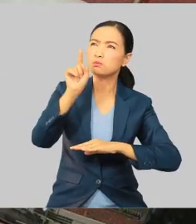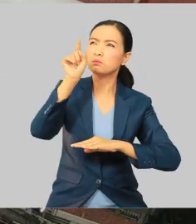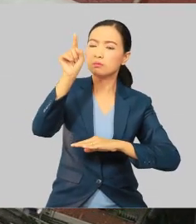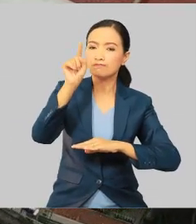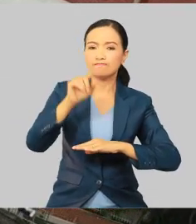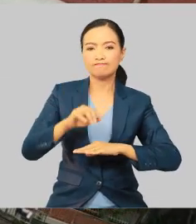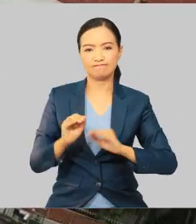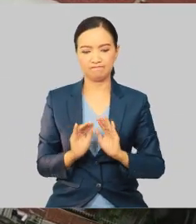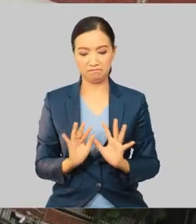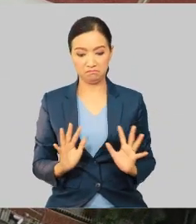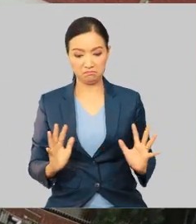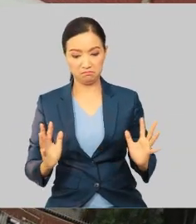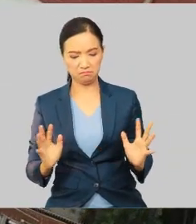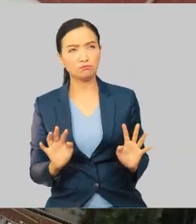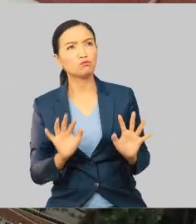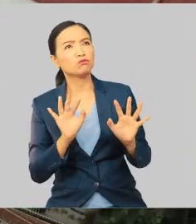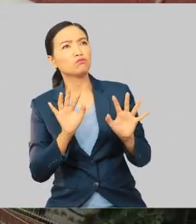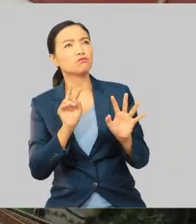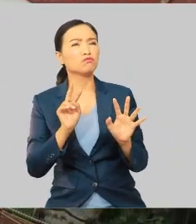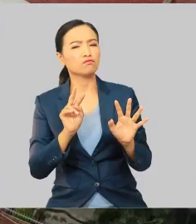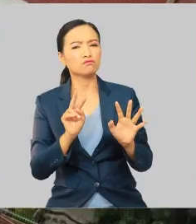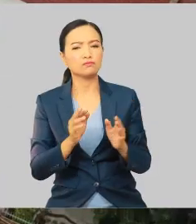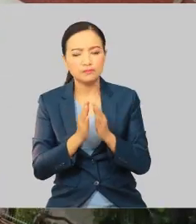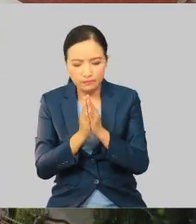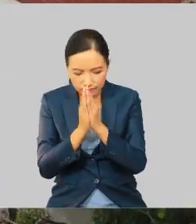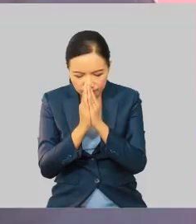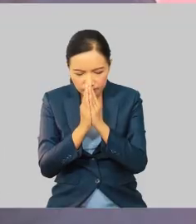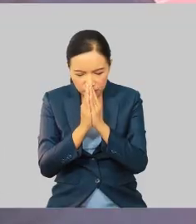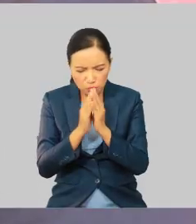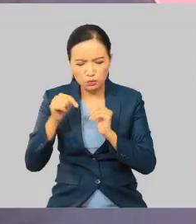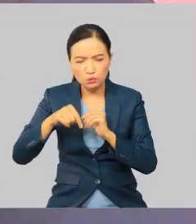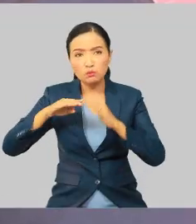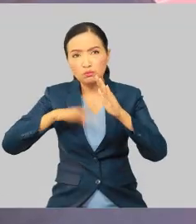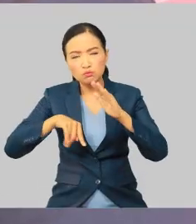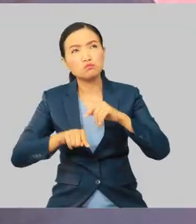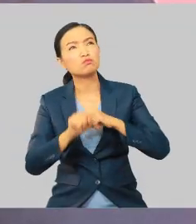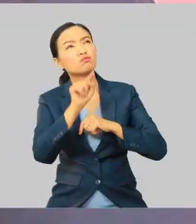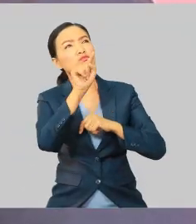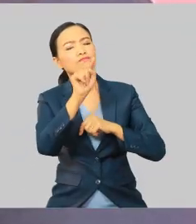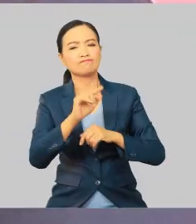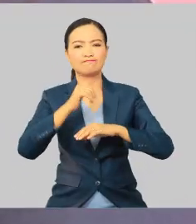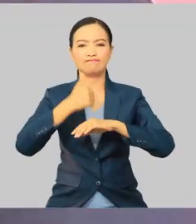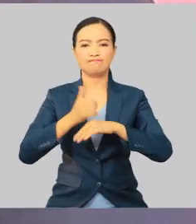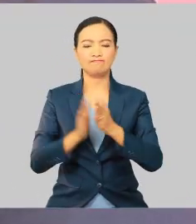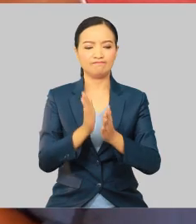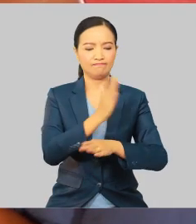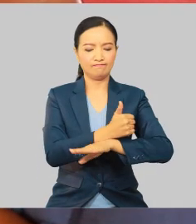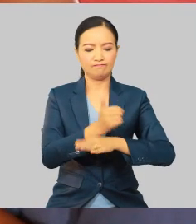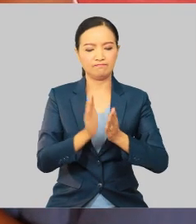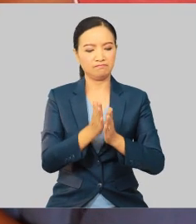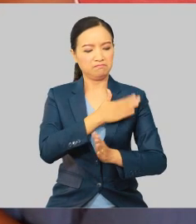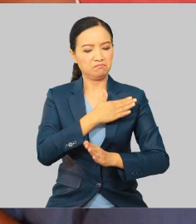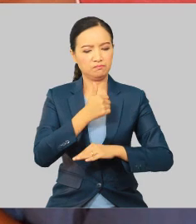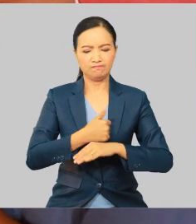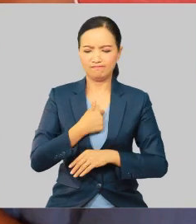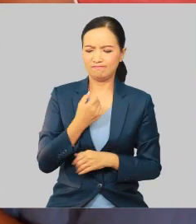ทำให้มายืนอยู่ข้างล่างไม่สามารถขึ้นมาก็ยกมือไหว้อยู่ข้างล่างหลวงพ่อเห็นหลวงพ่อก็นึกอยู่ในใ